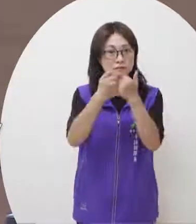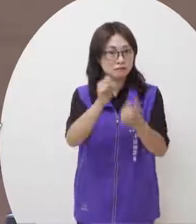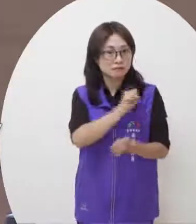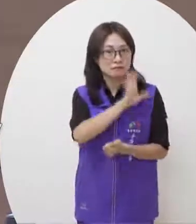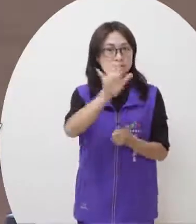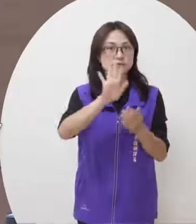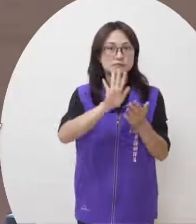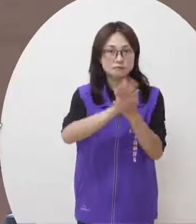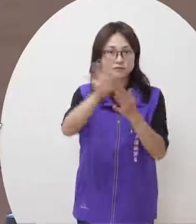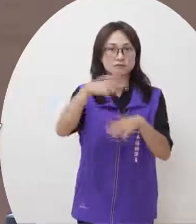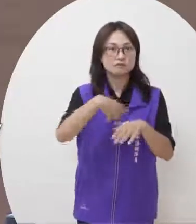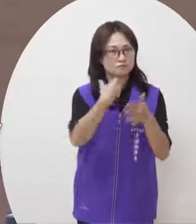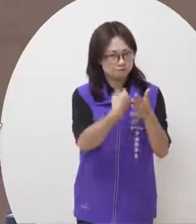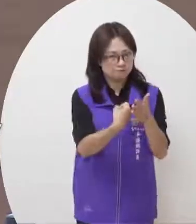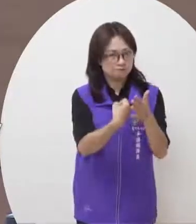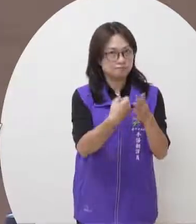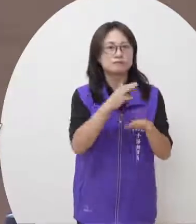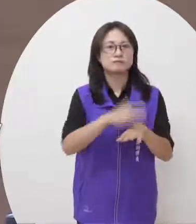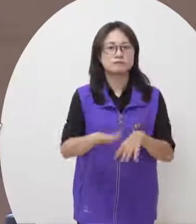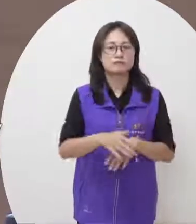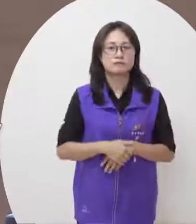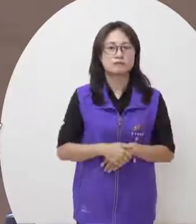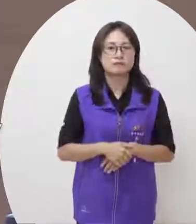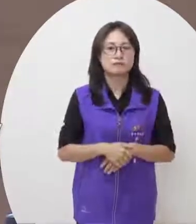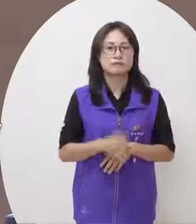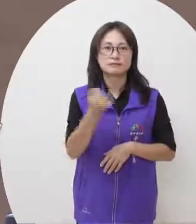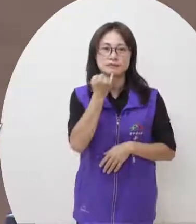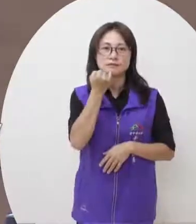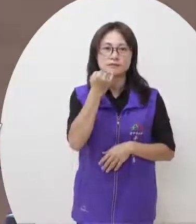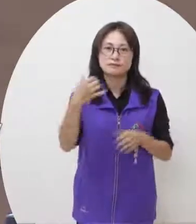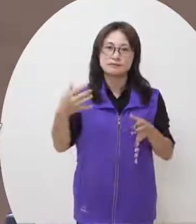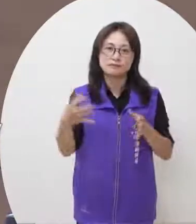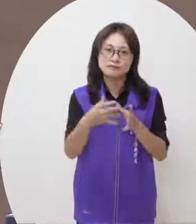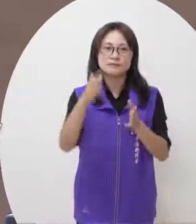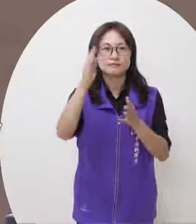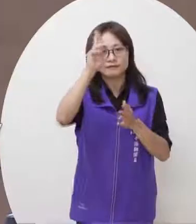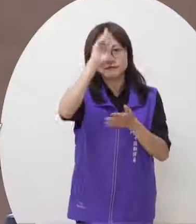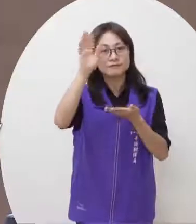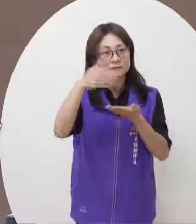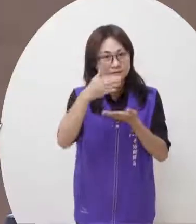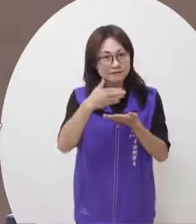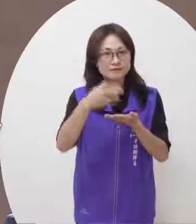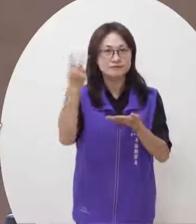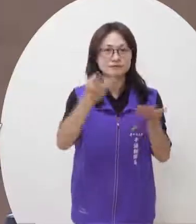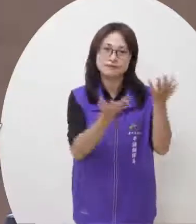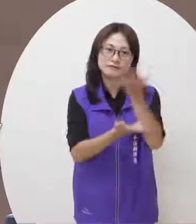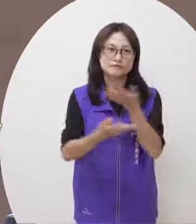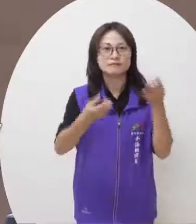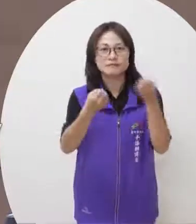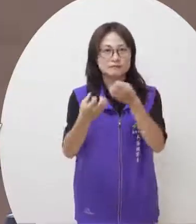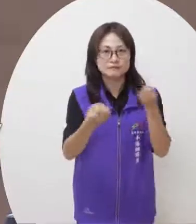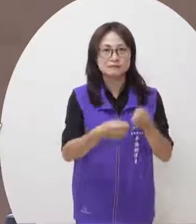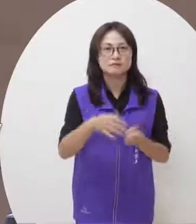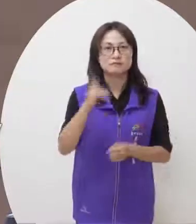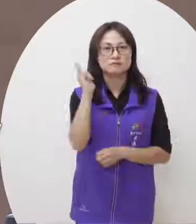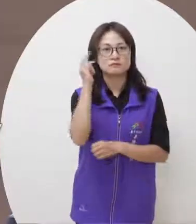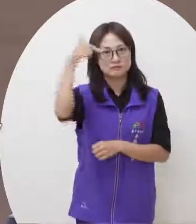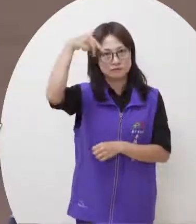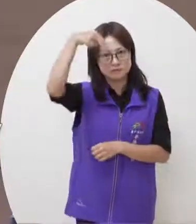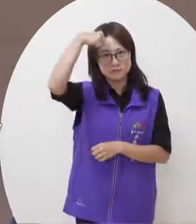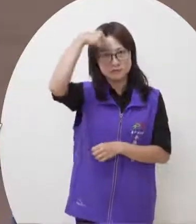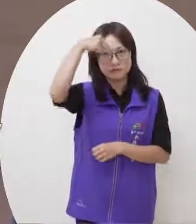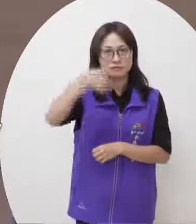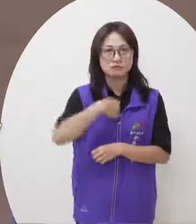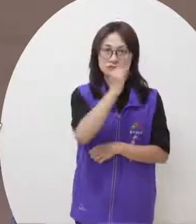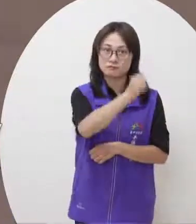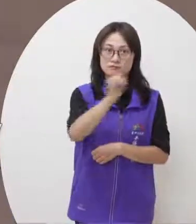我会留在现场，我会留，还可以大家一边哈吃午饭，还可以一起继续讨论。然后下午我有几个行程也